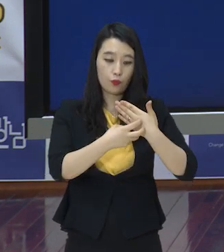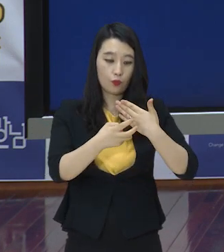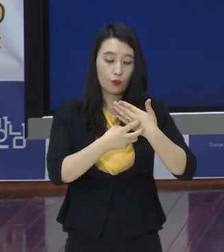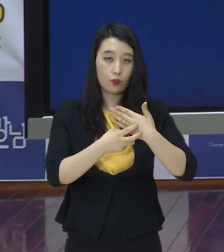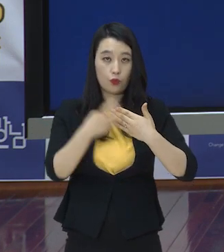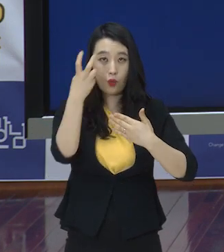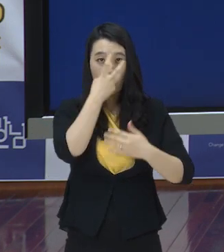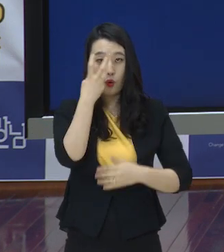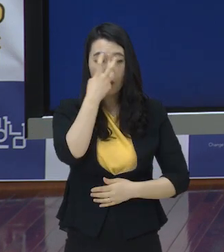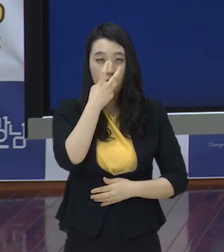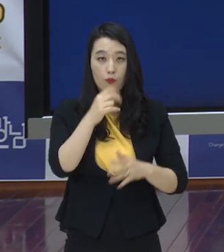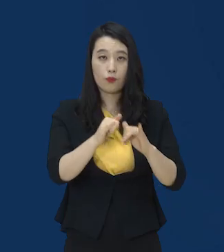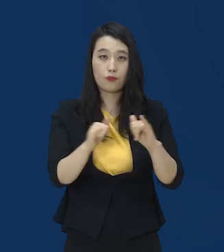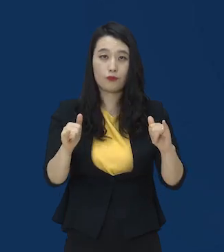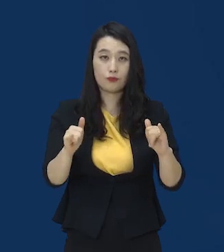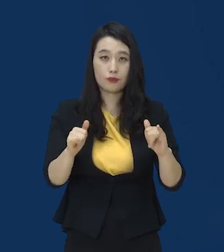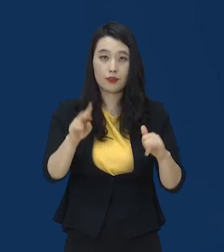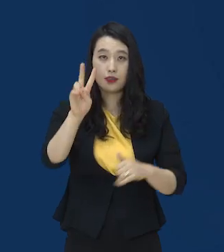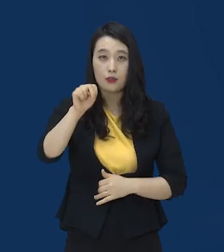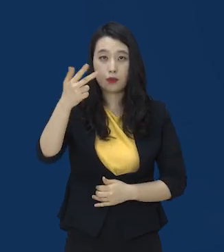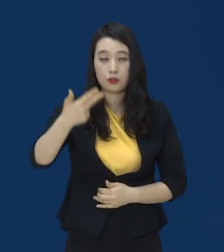선별진료소 검체 검사자는